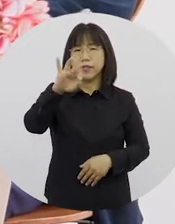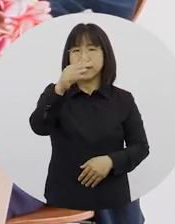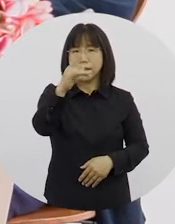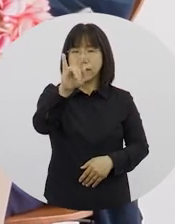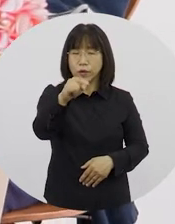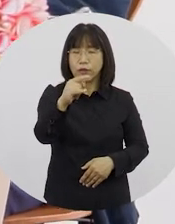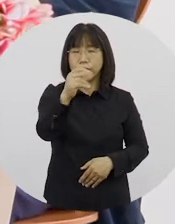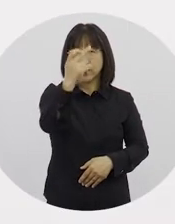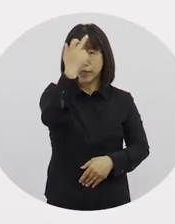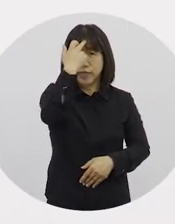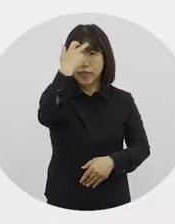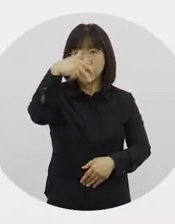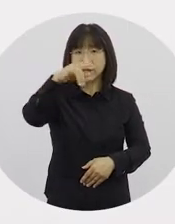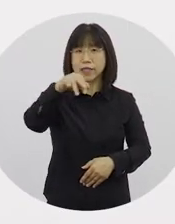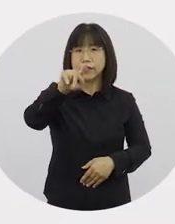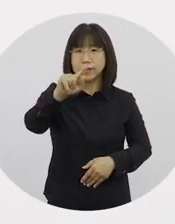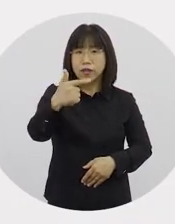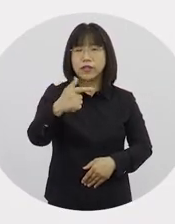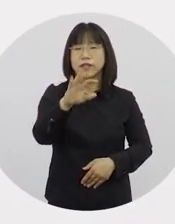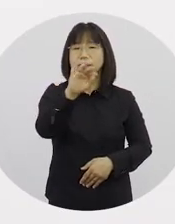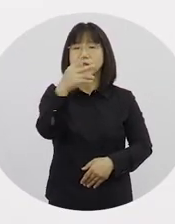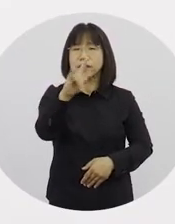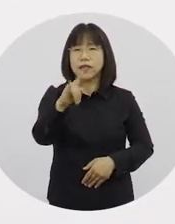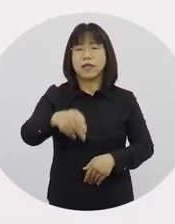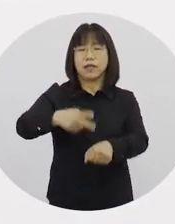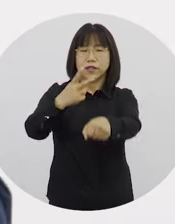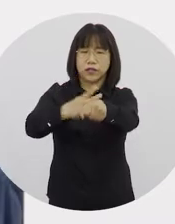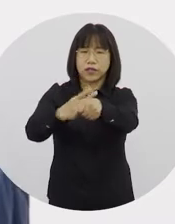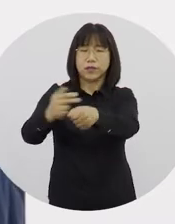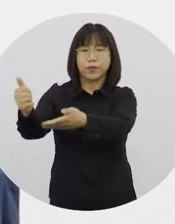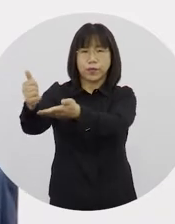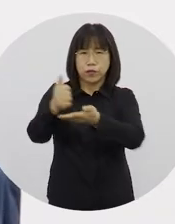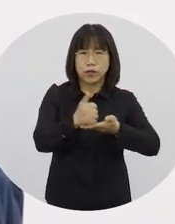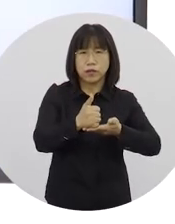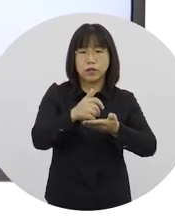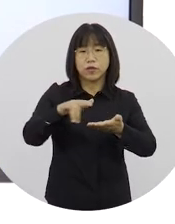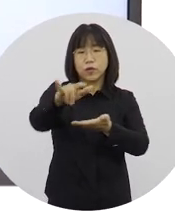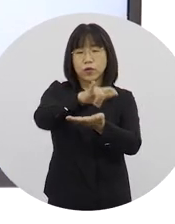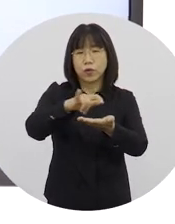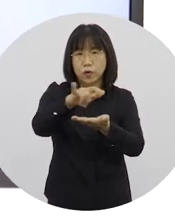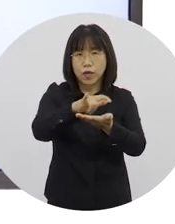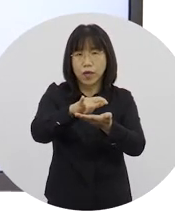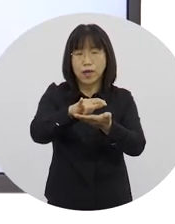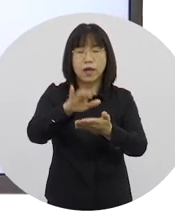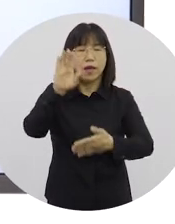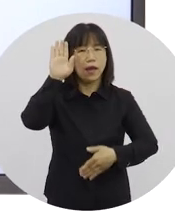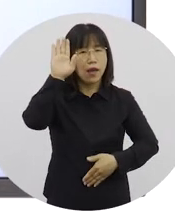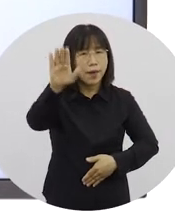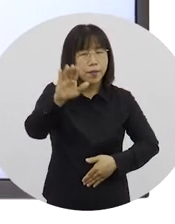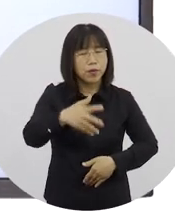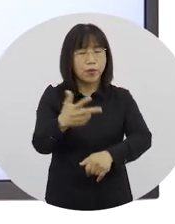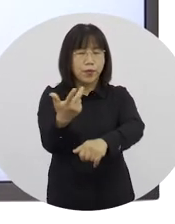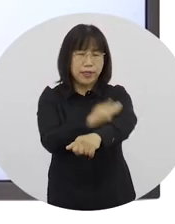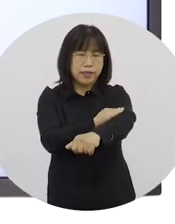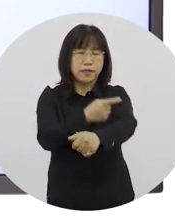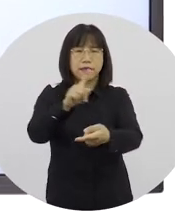원장을 역임한 최재천 이화여대 석좌 교수가 강사로 나와 코로나 시대 신인류를 위한 생태